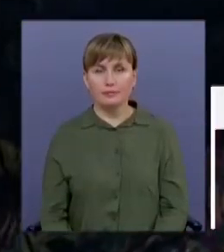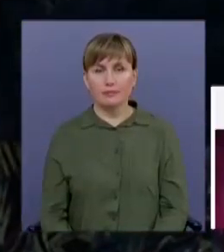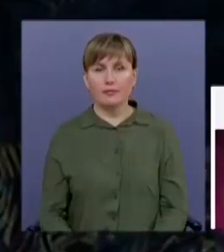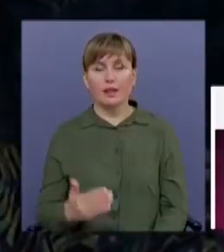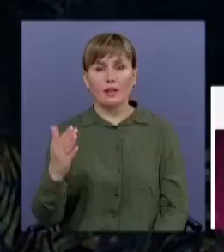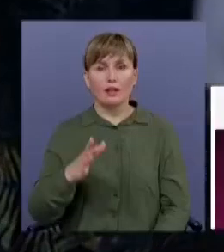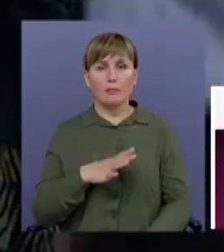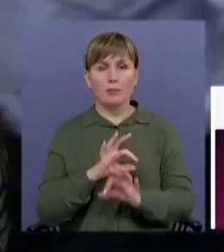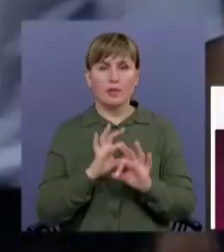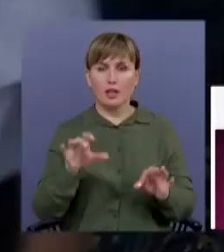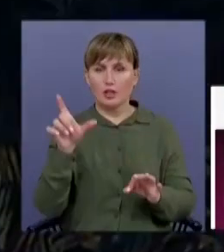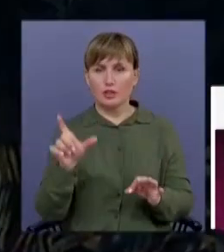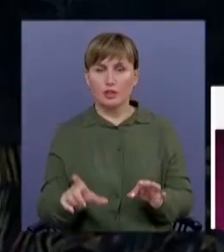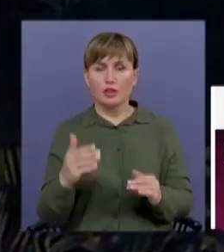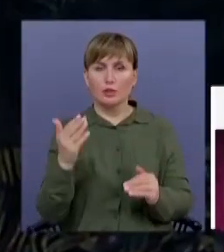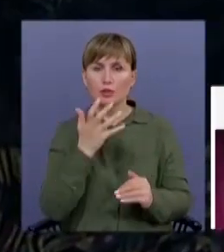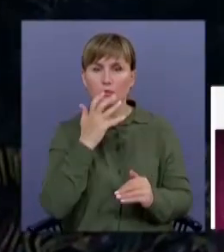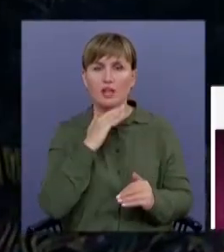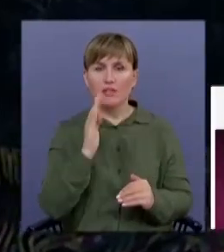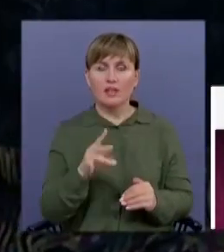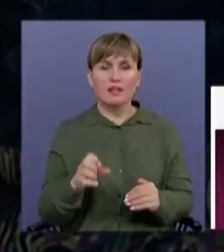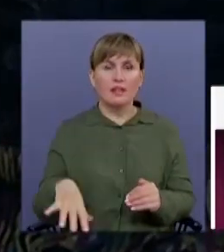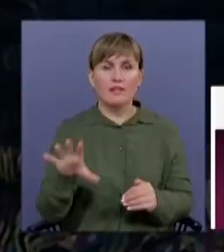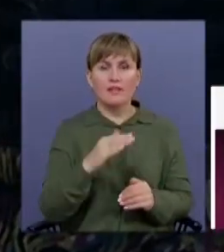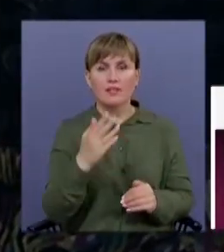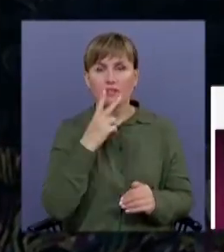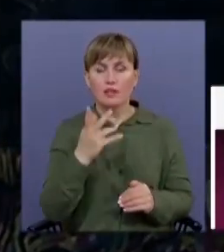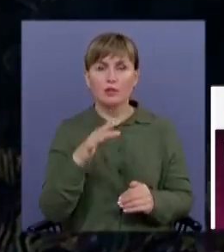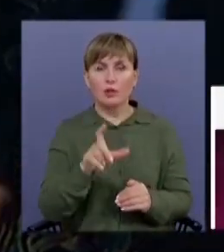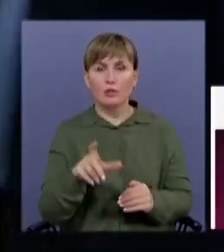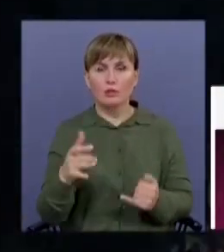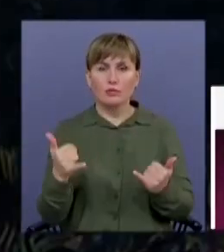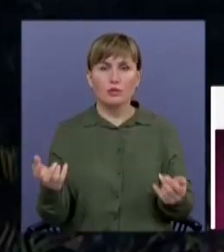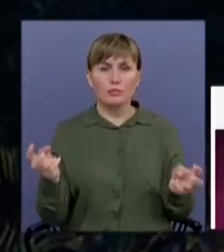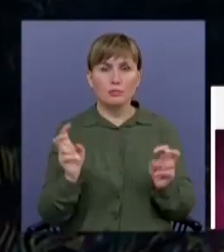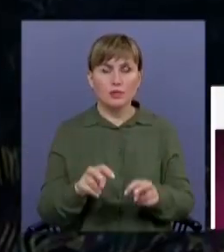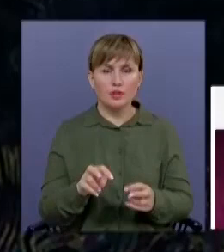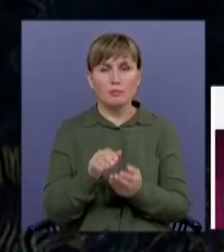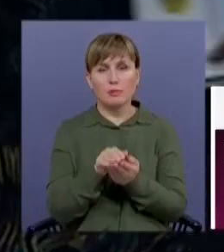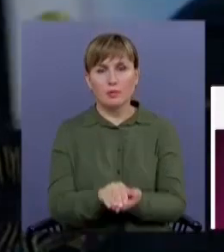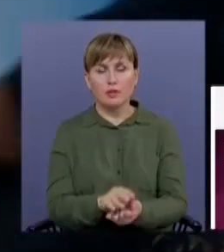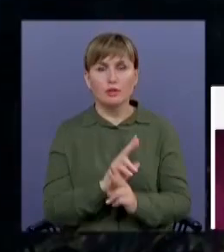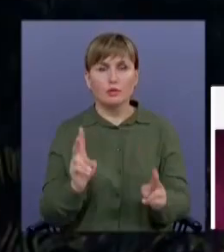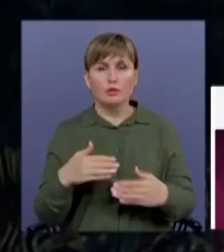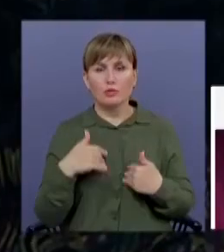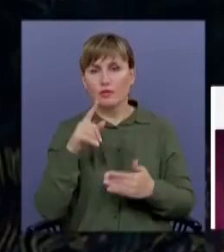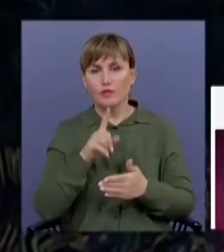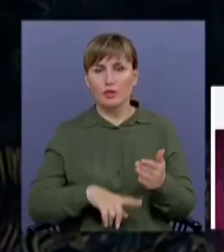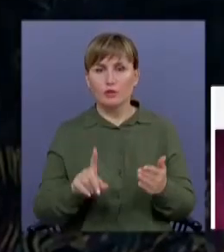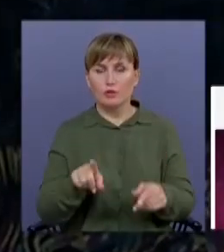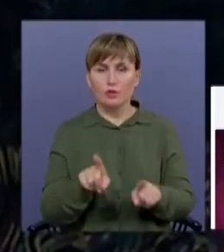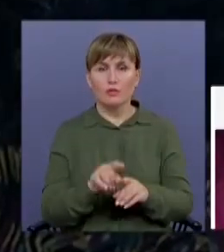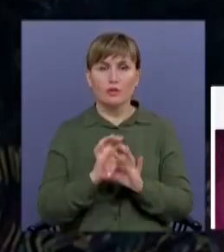Она была прекрасным человеком, ее теплоты хватало на всех. Вы видите, сколько людей сегодня пришли проститься с ней. Никто не хочет верить в то, что